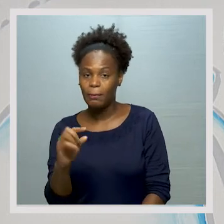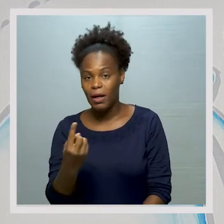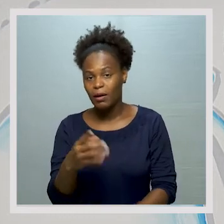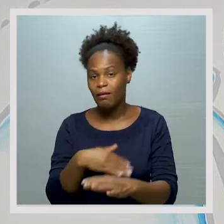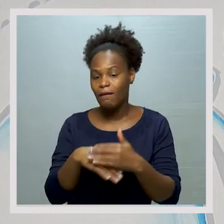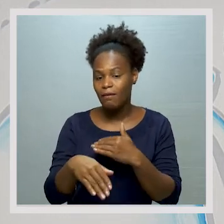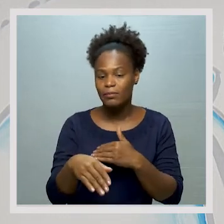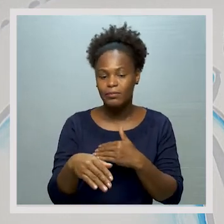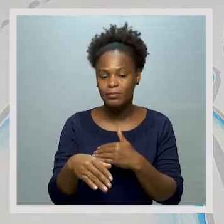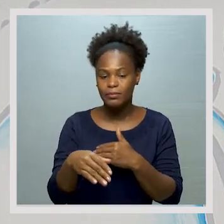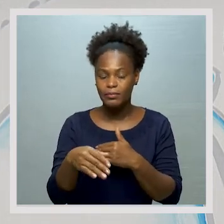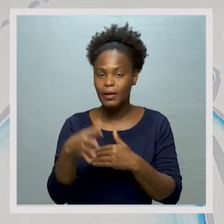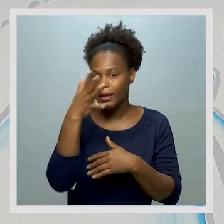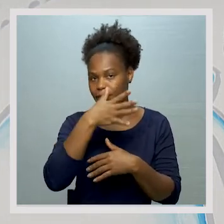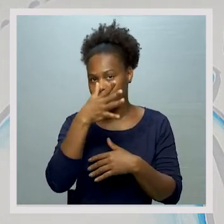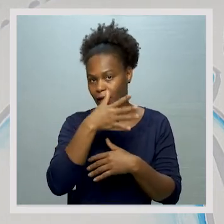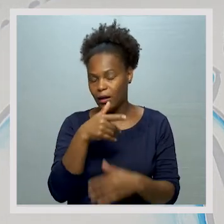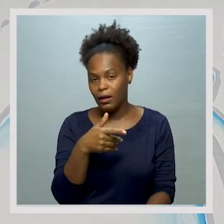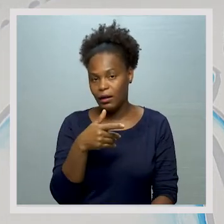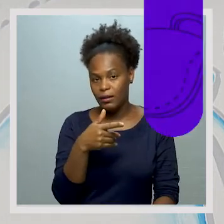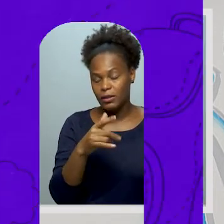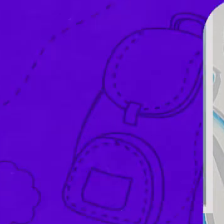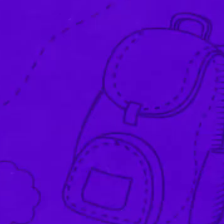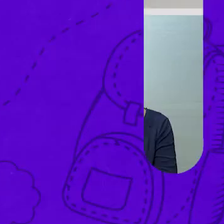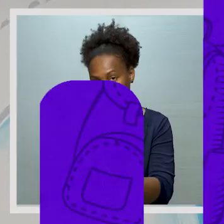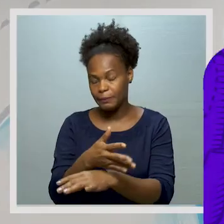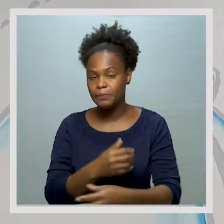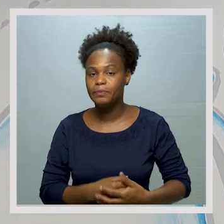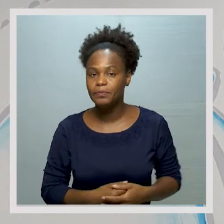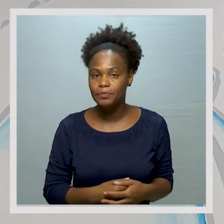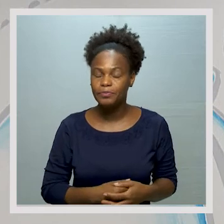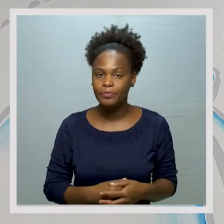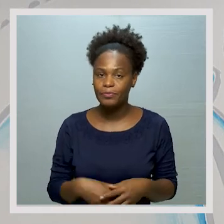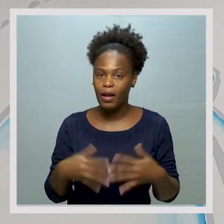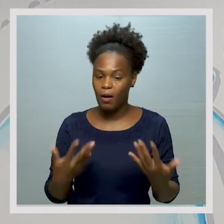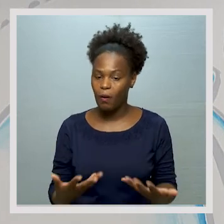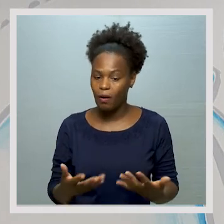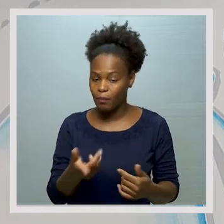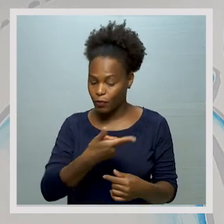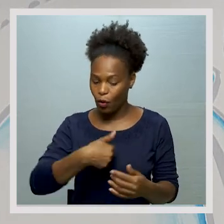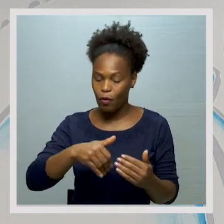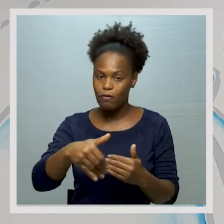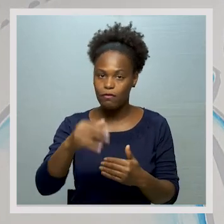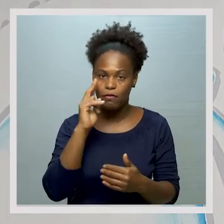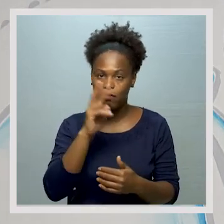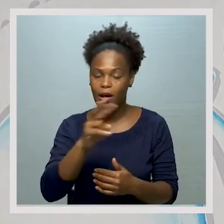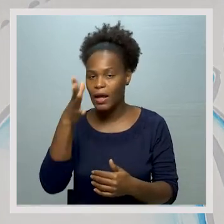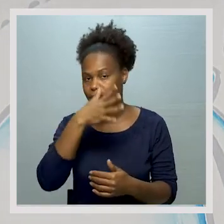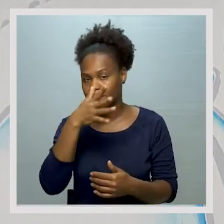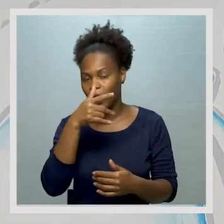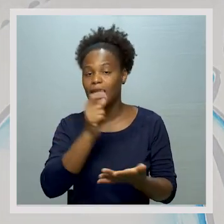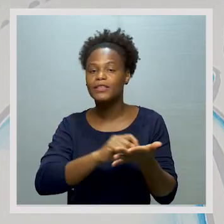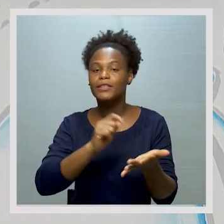faire l'activité suivante. Maintenant, nous allons voir